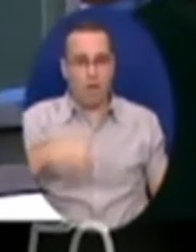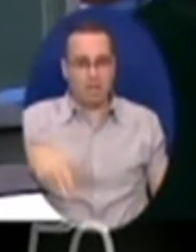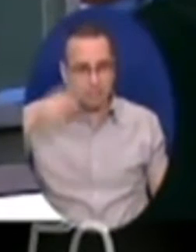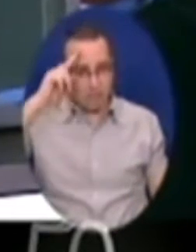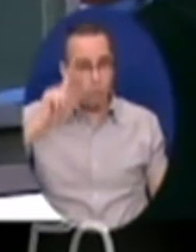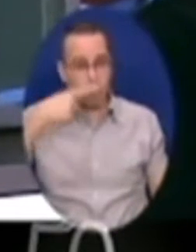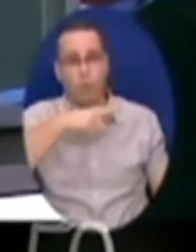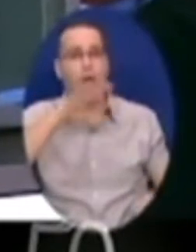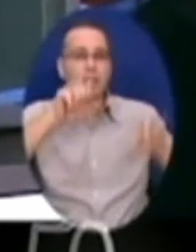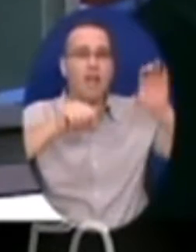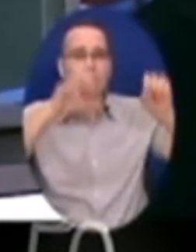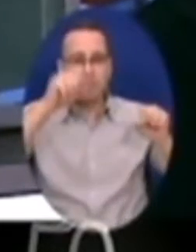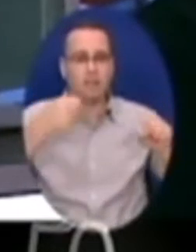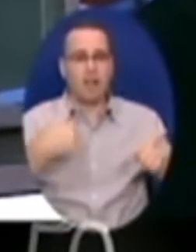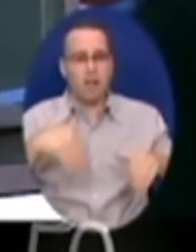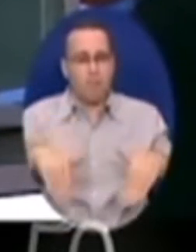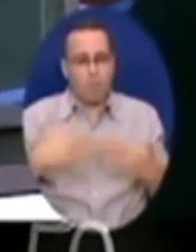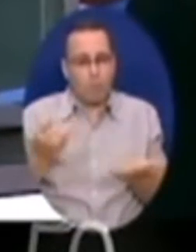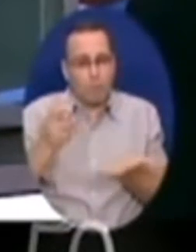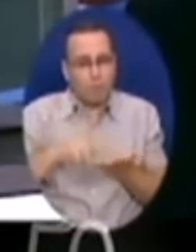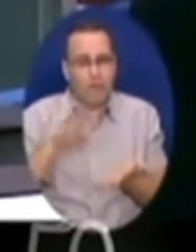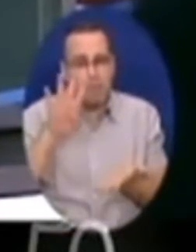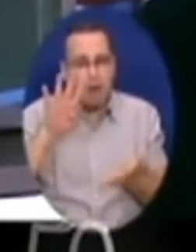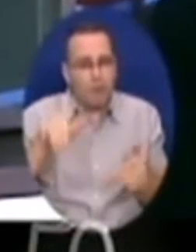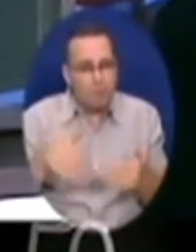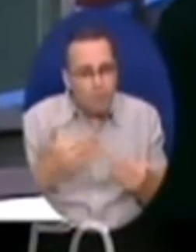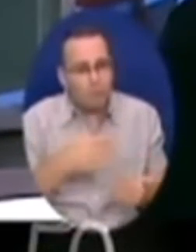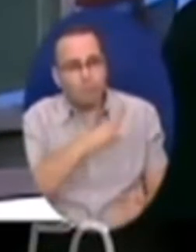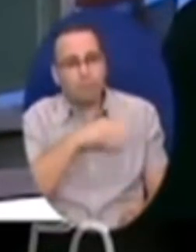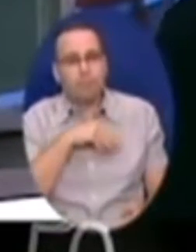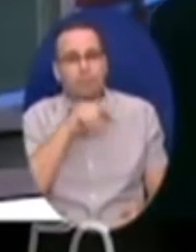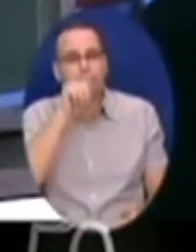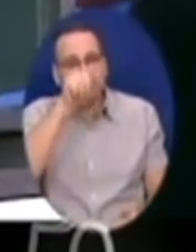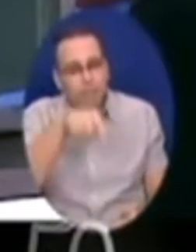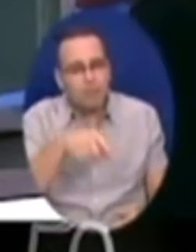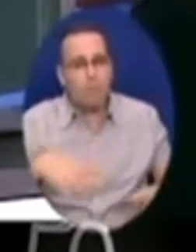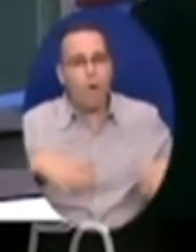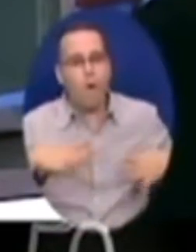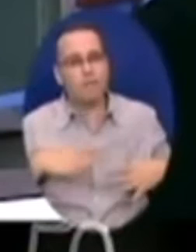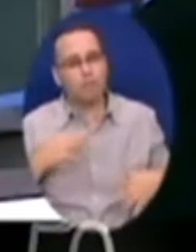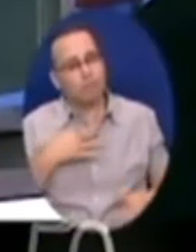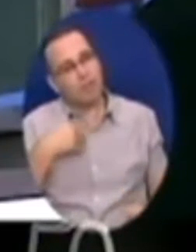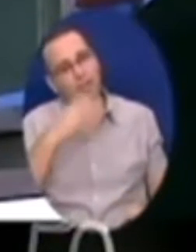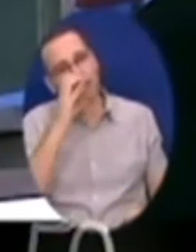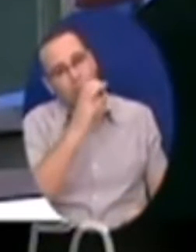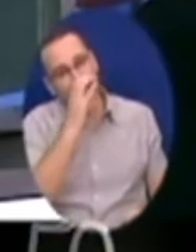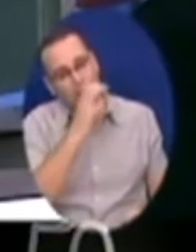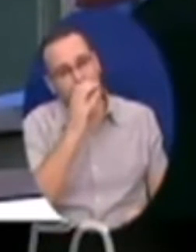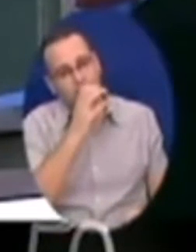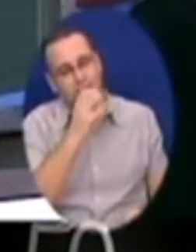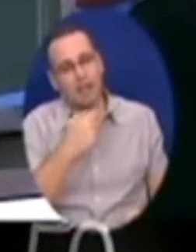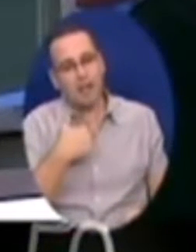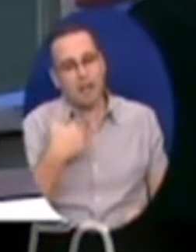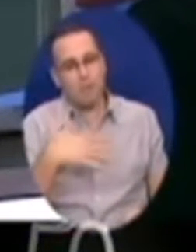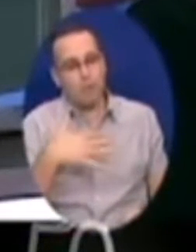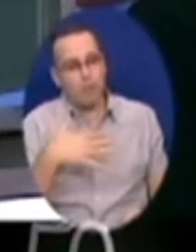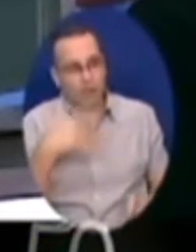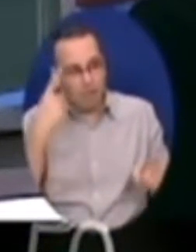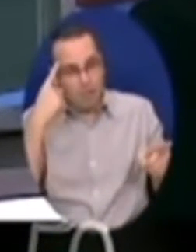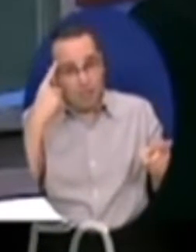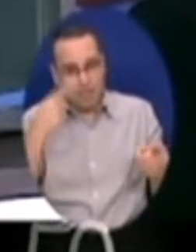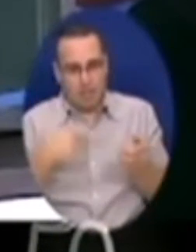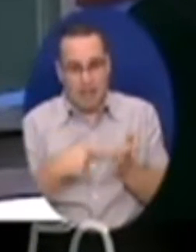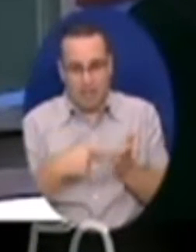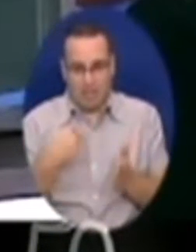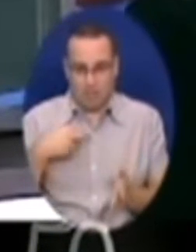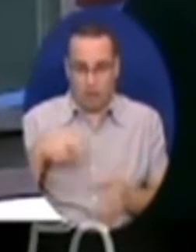אחר. הוא פשוט היה... הייתי קמה איתו לפעמים ב-4 בבוקר, היינו הולכים יחד בחופשים שלי, ואני מאוד ערנית לזה, ולכן גם